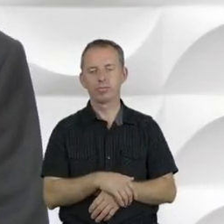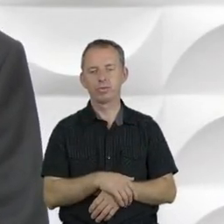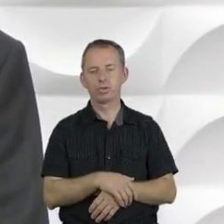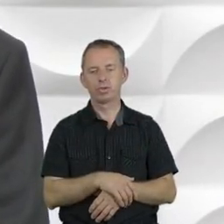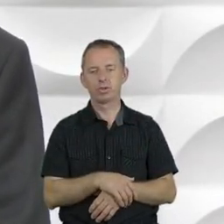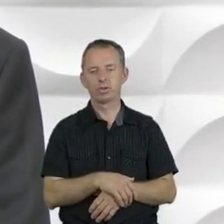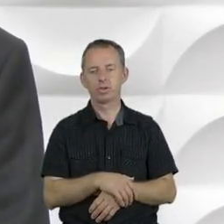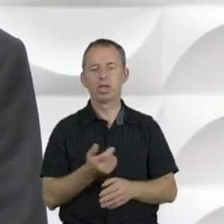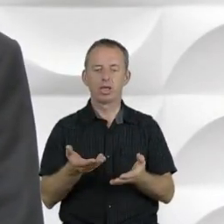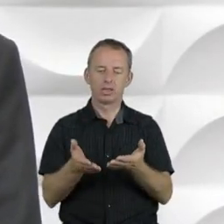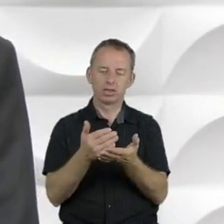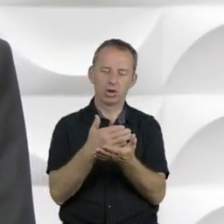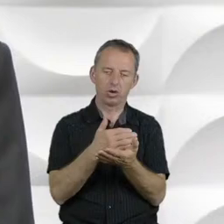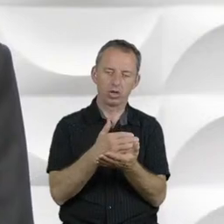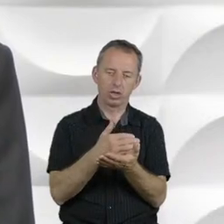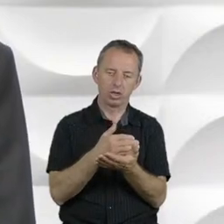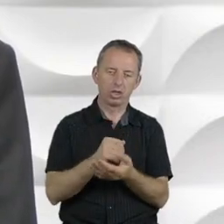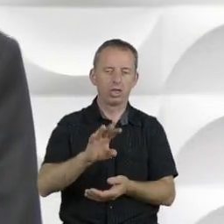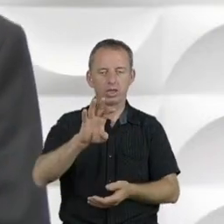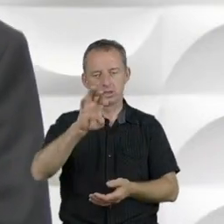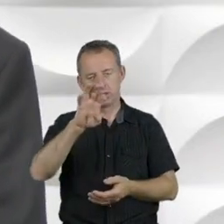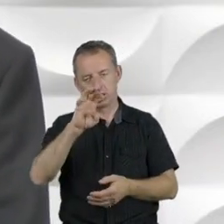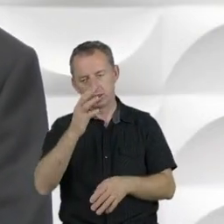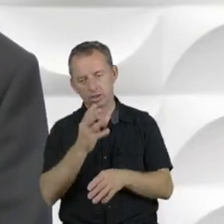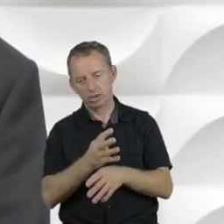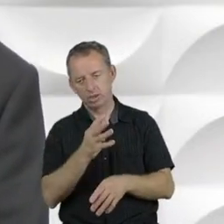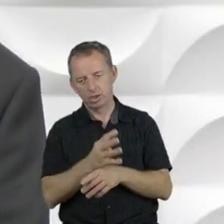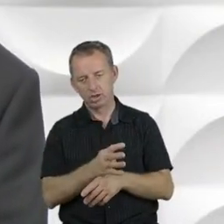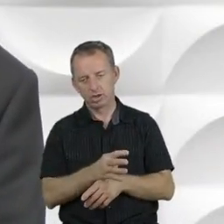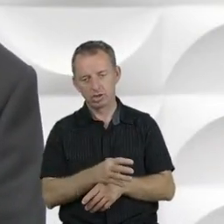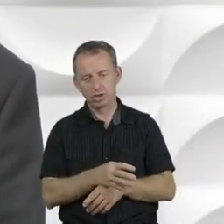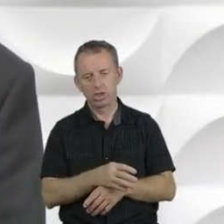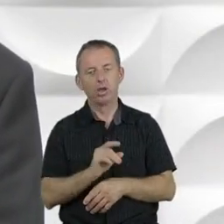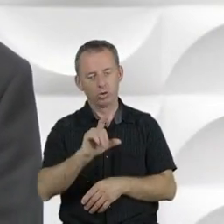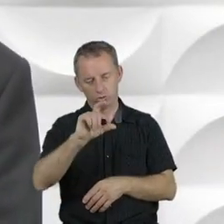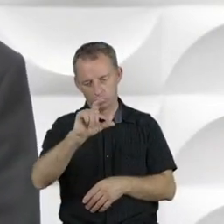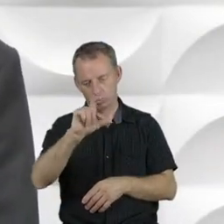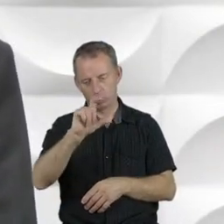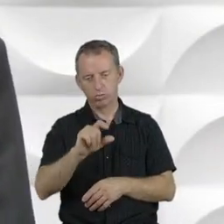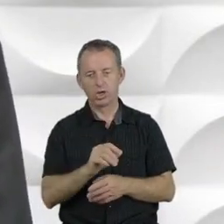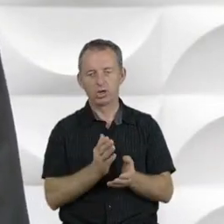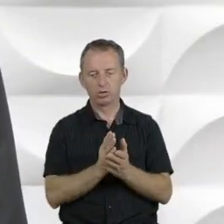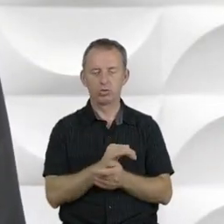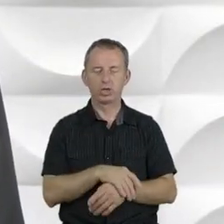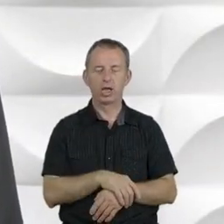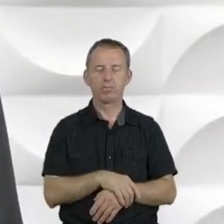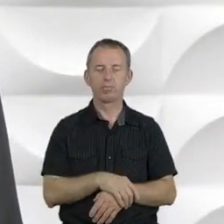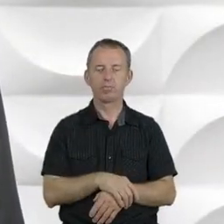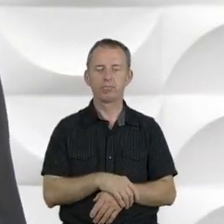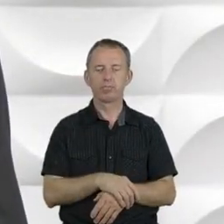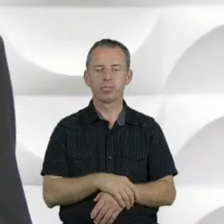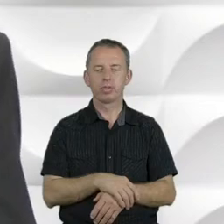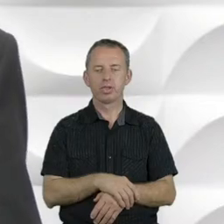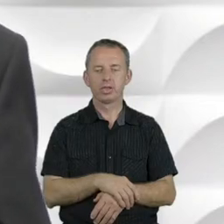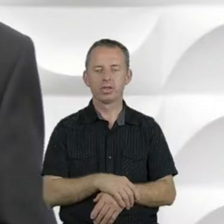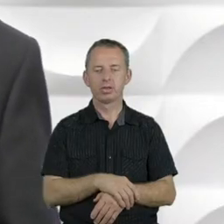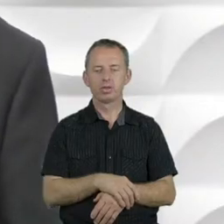Na stronicy 440, a więc gruba taka cegła,